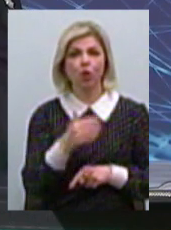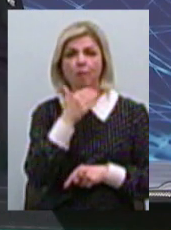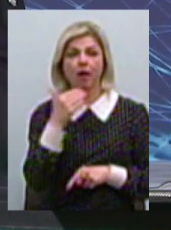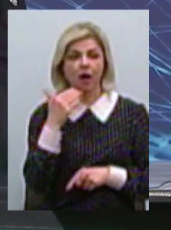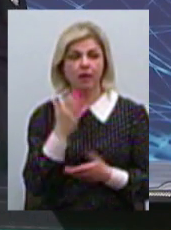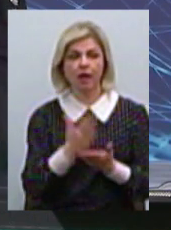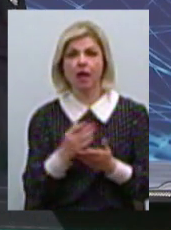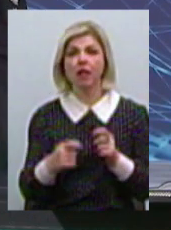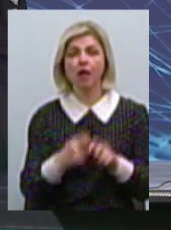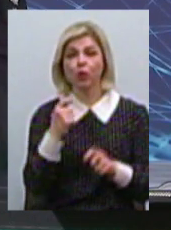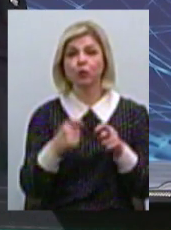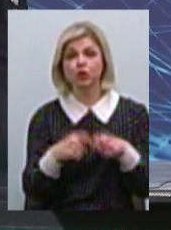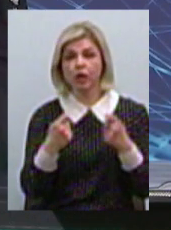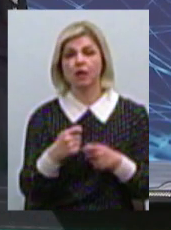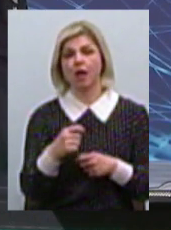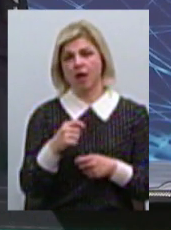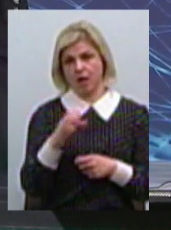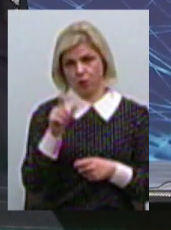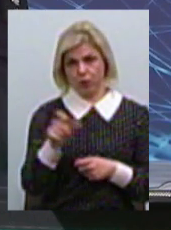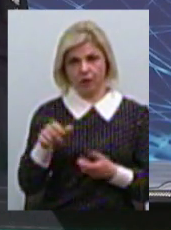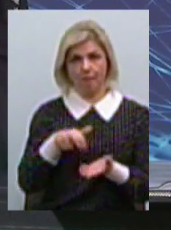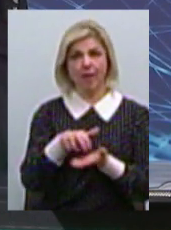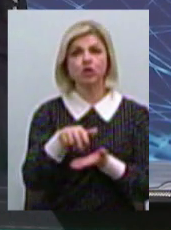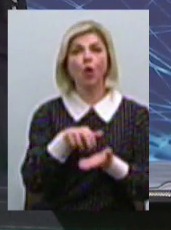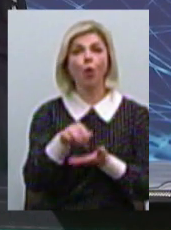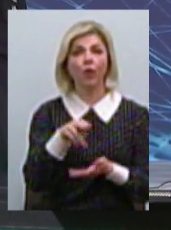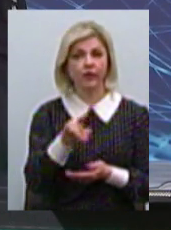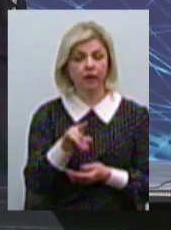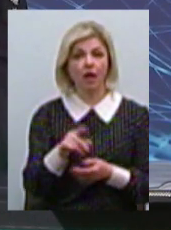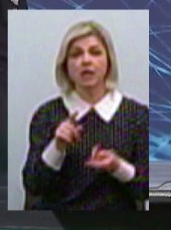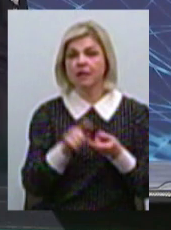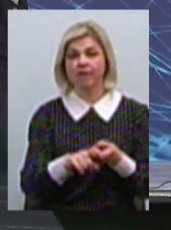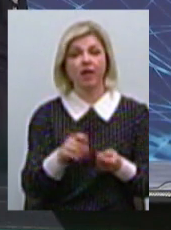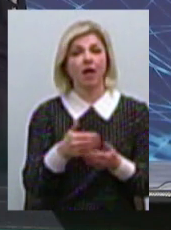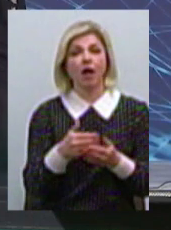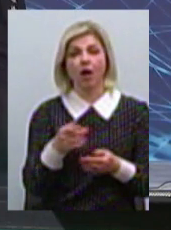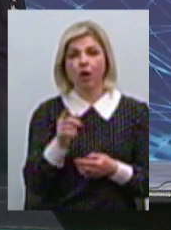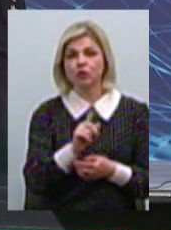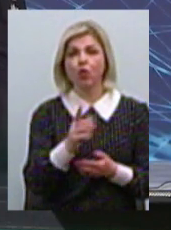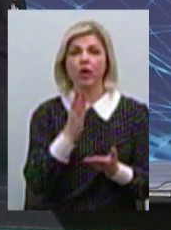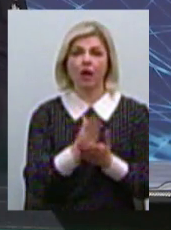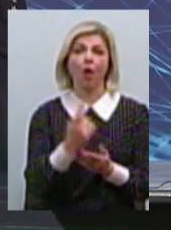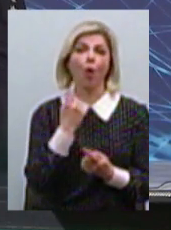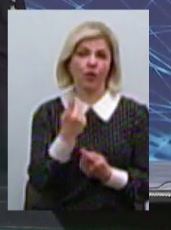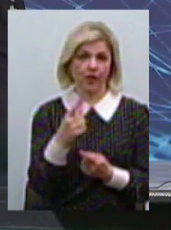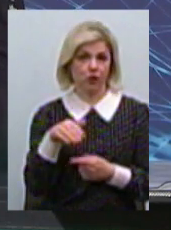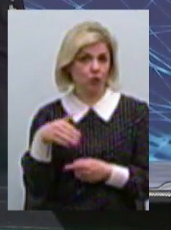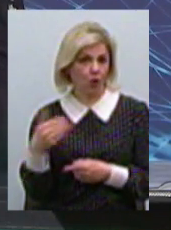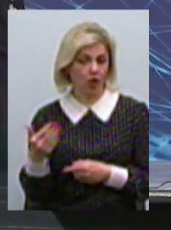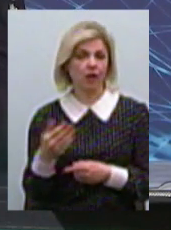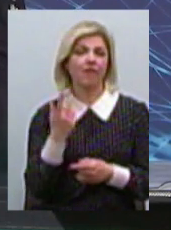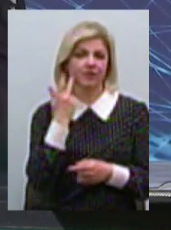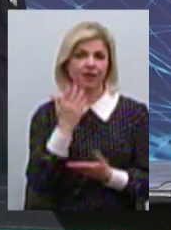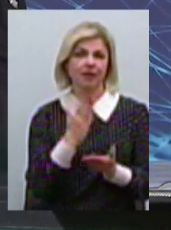є порушень з боку пішоходів. Це залежить не від того, що є одна сторона медалі, це завжди є дві